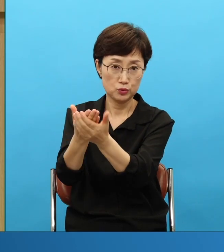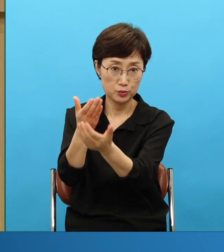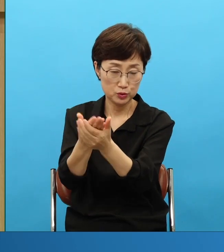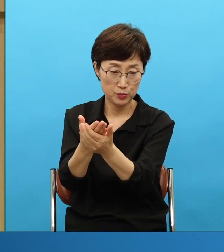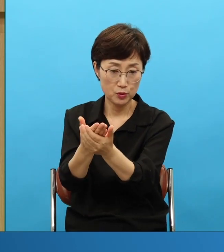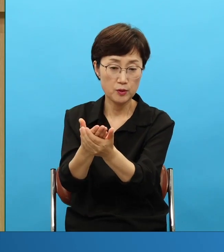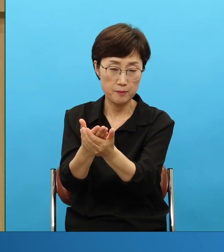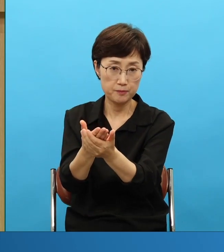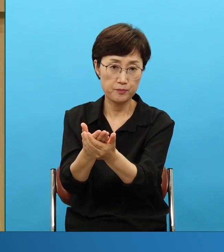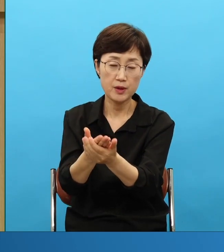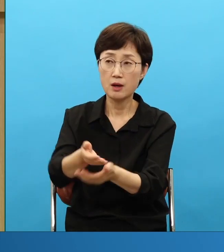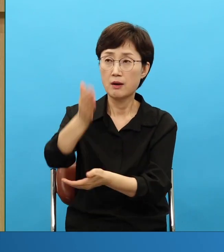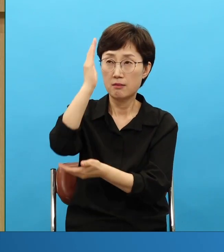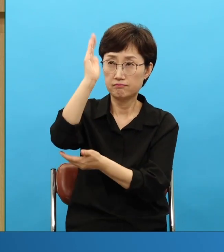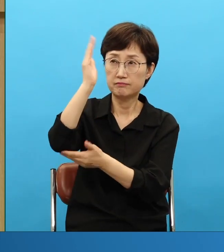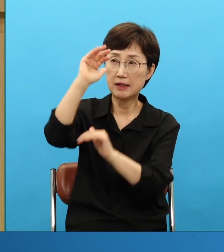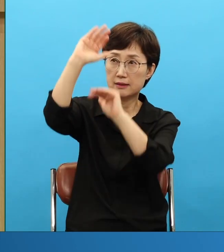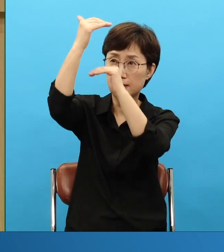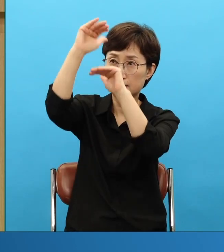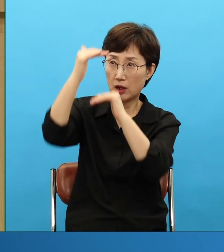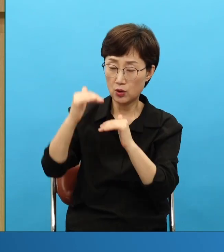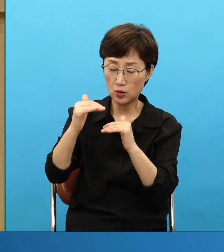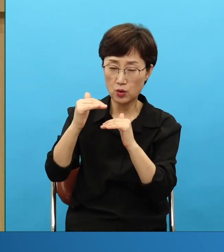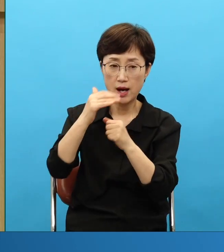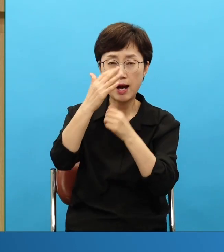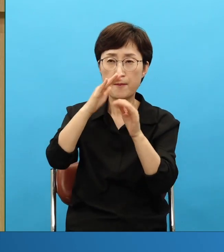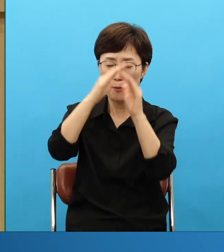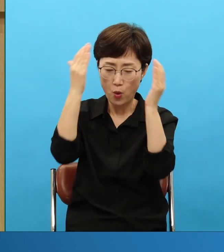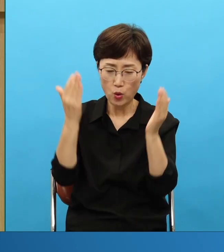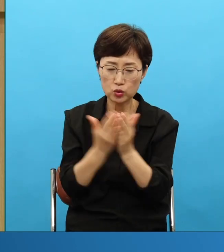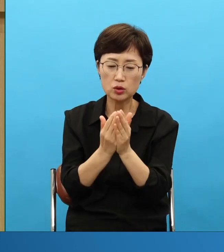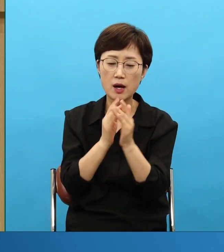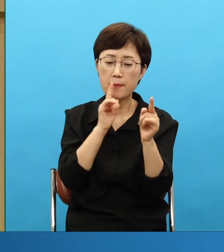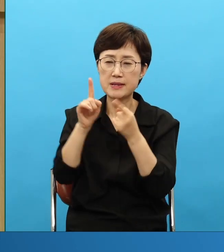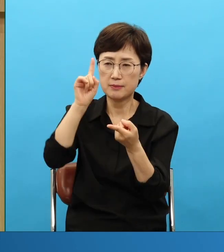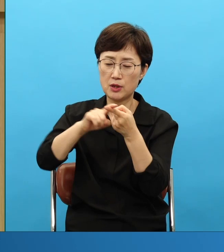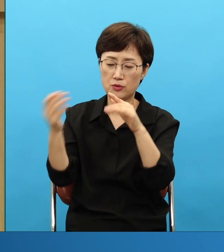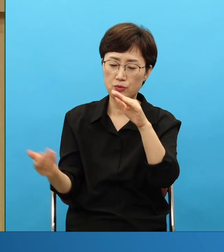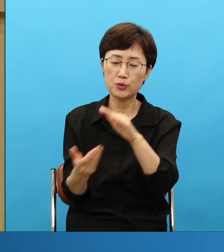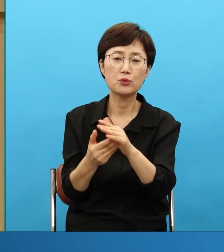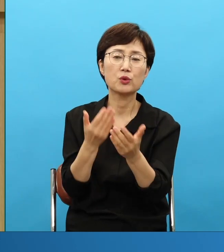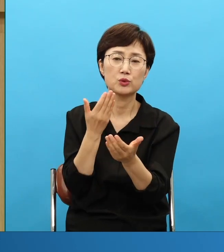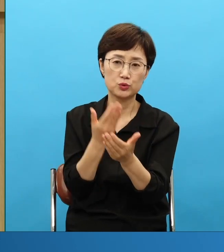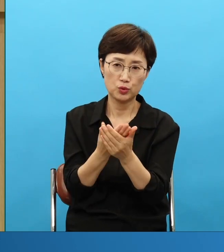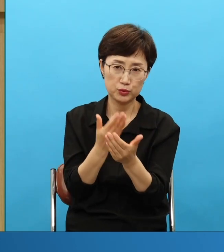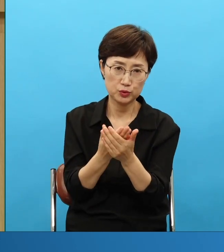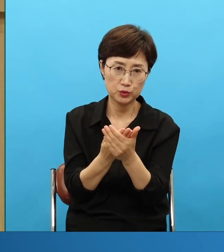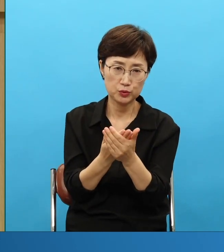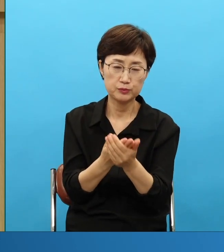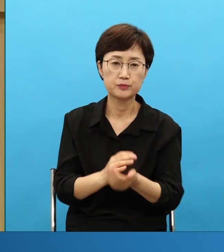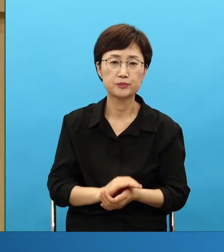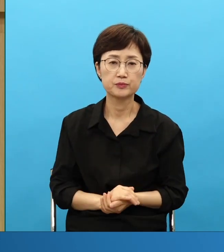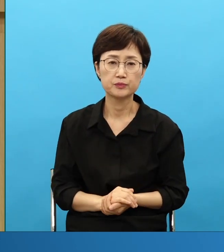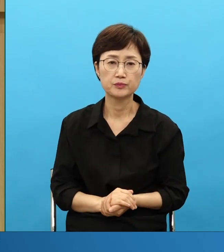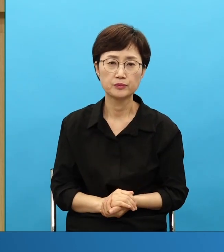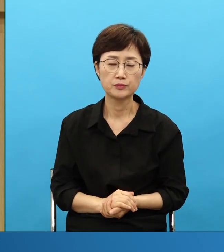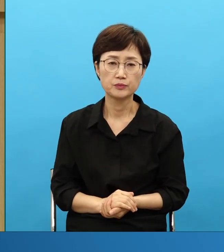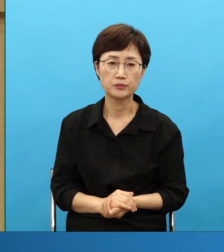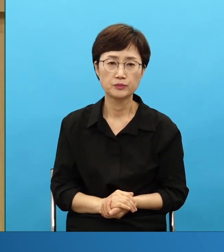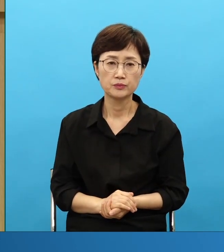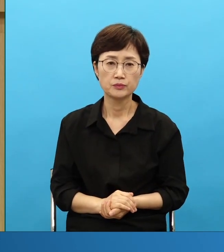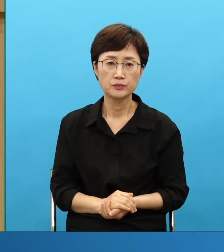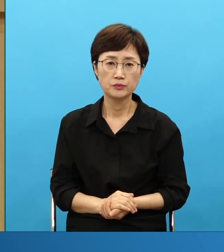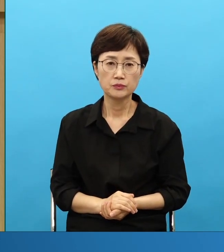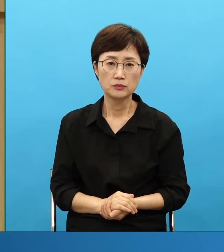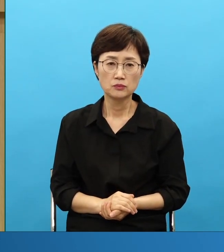목사님이 말씀하시는 모든 말씀이 하나도 땅에 떨어지지 않게 해 주시옵소서. May you pour out your Holy Spirit on all of